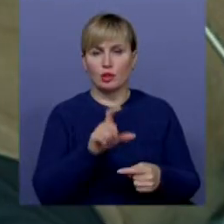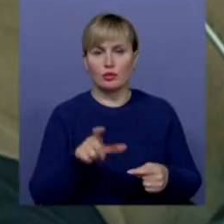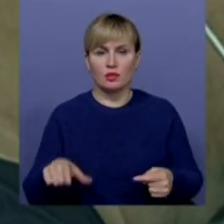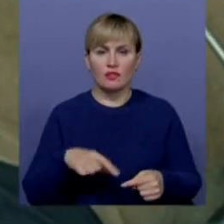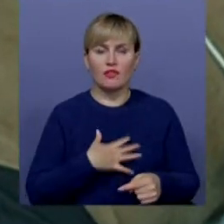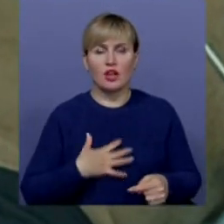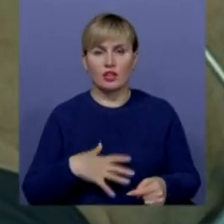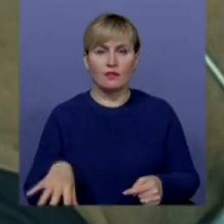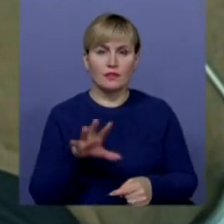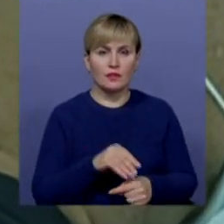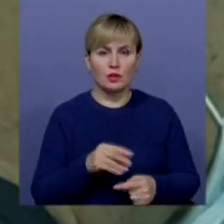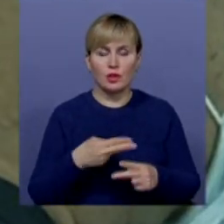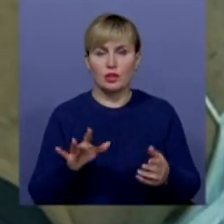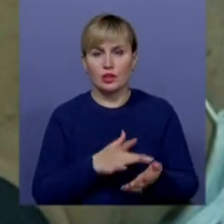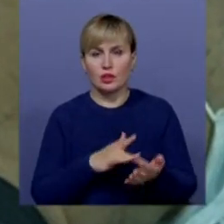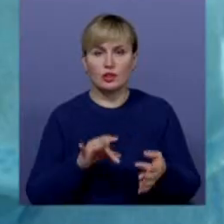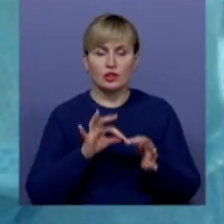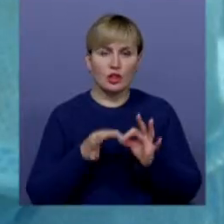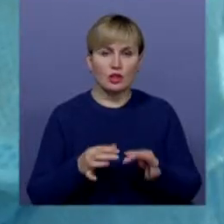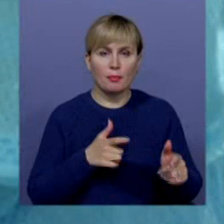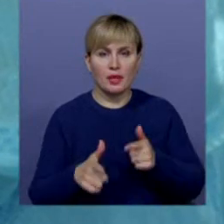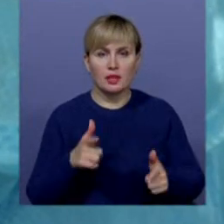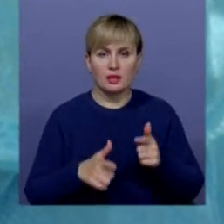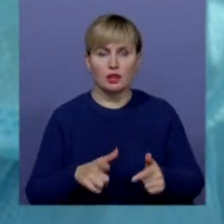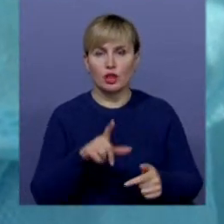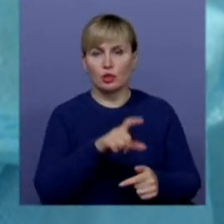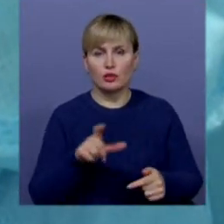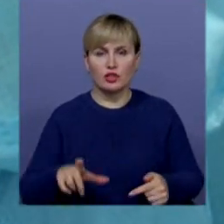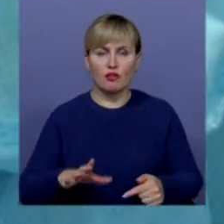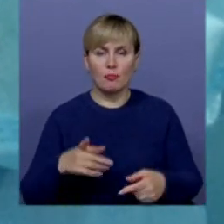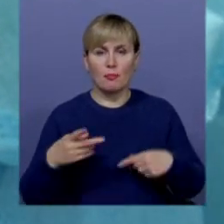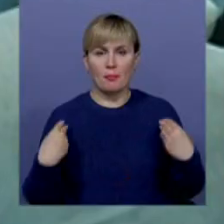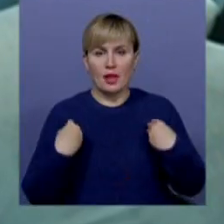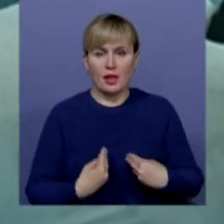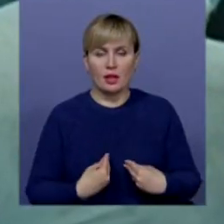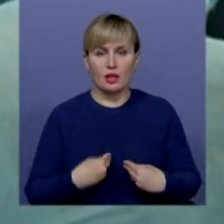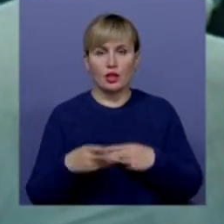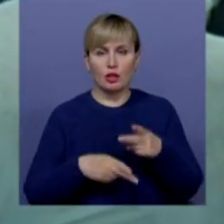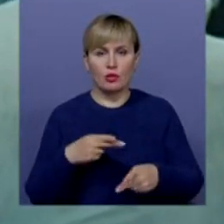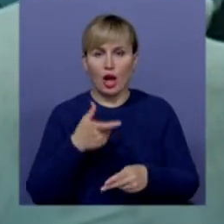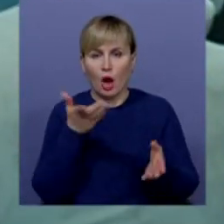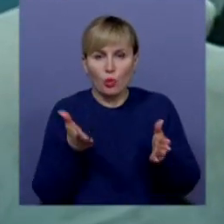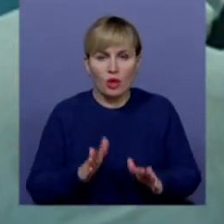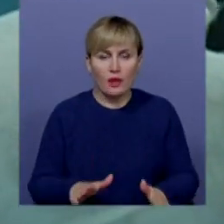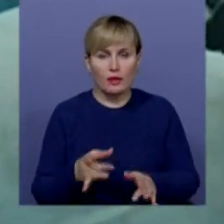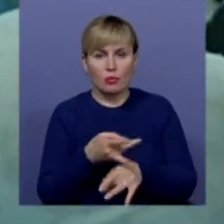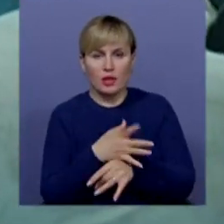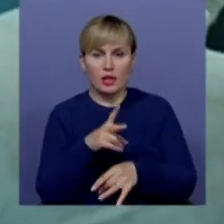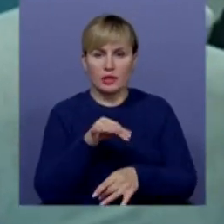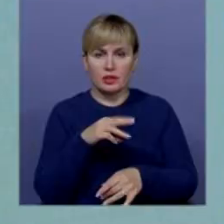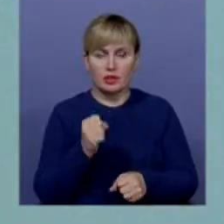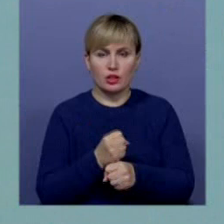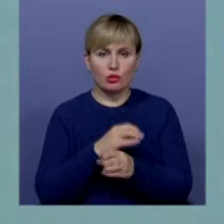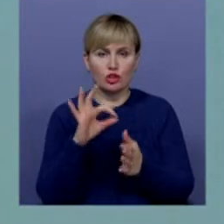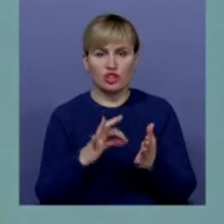Здесь важно все. Скрупулезный расчет и тщательная подготовка самих людей в белом. Хирурги, словно скульпторы, аккуратно удаляют кисту и накладывают